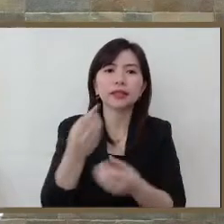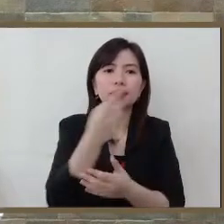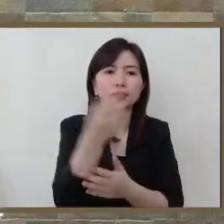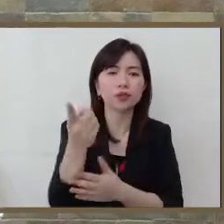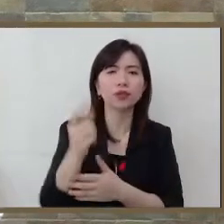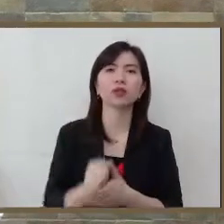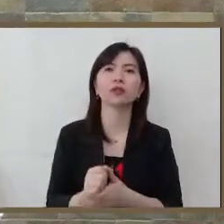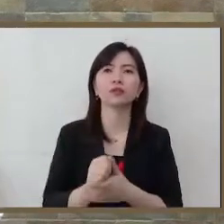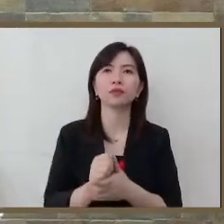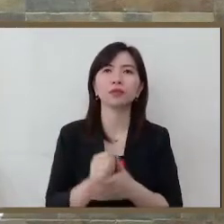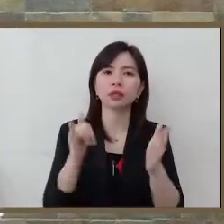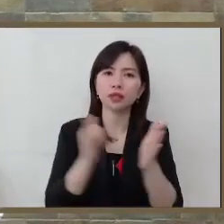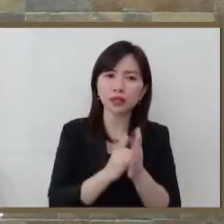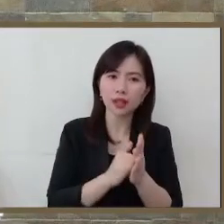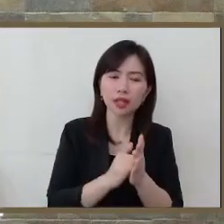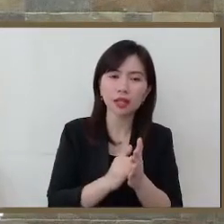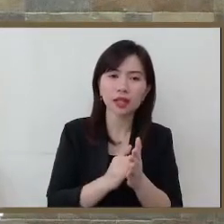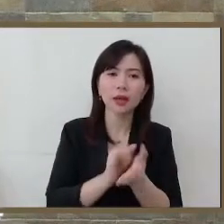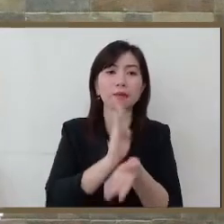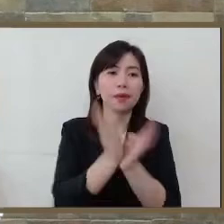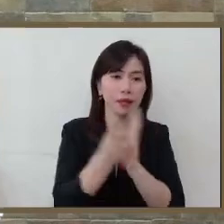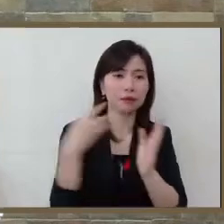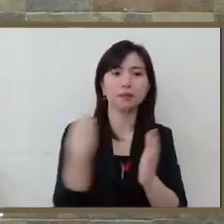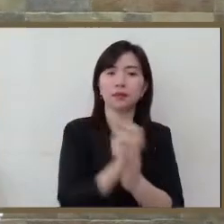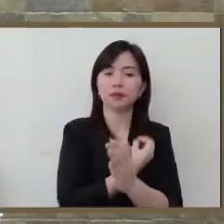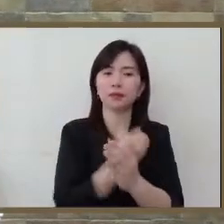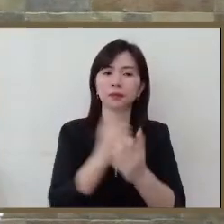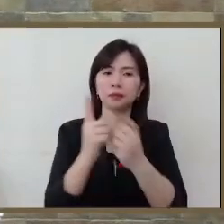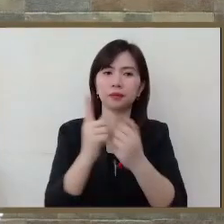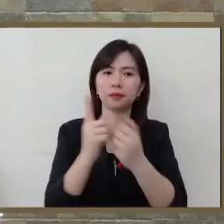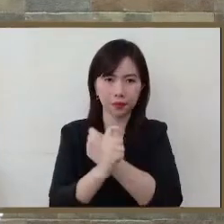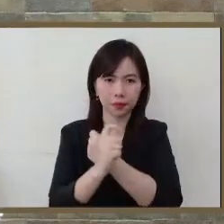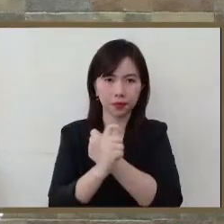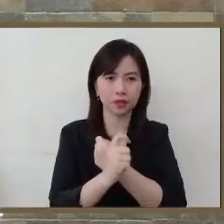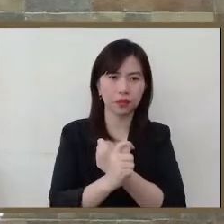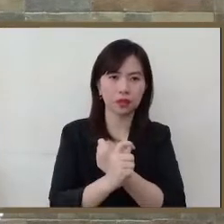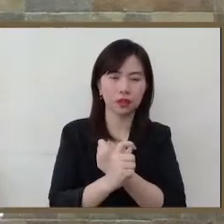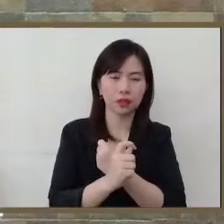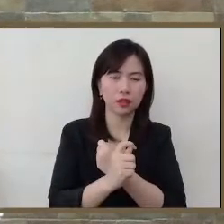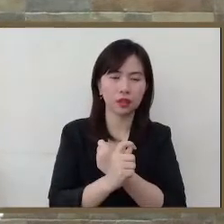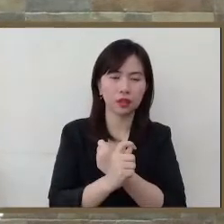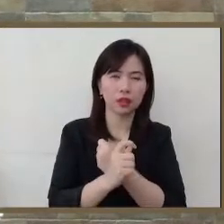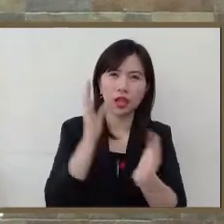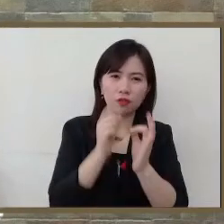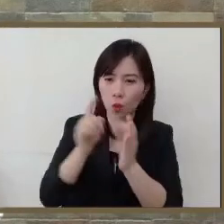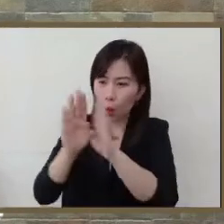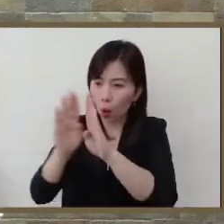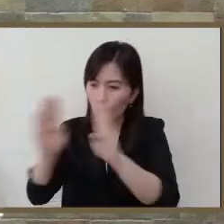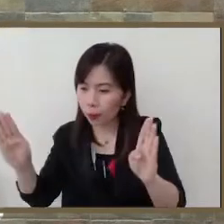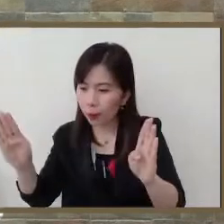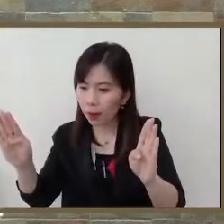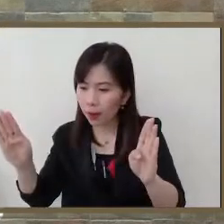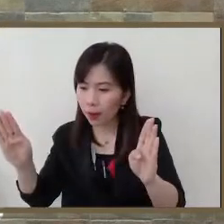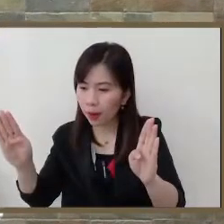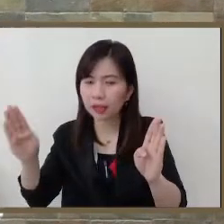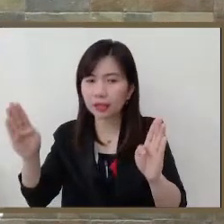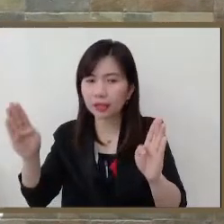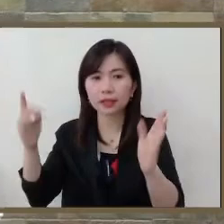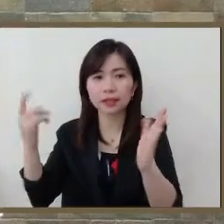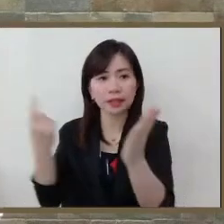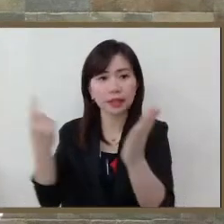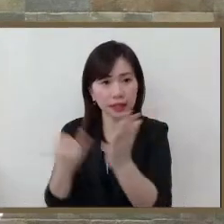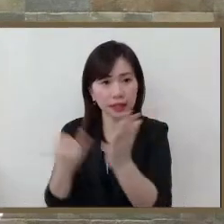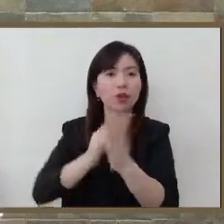armory, which serves as your treasure. Na kapag yan ay binuksan mo, kumpleto na yan, wala ka nang hahanapin